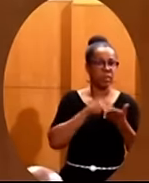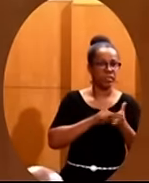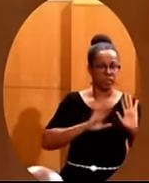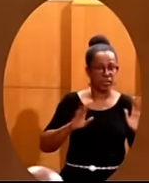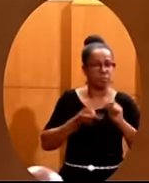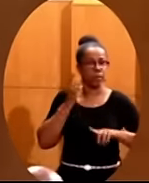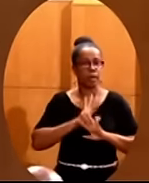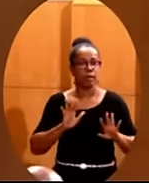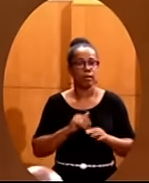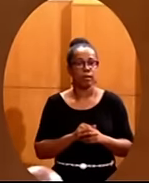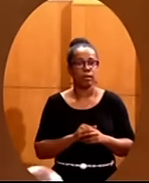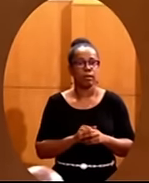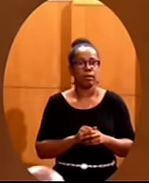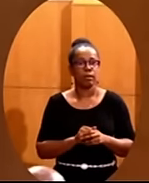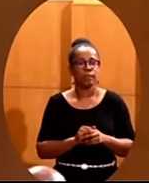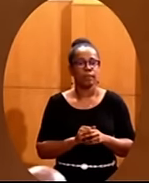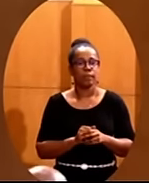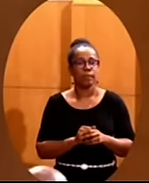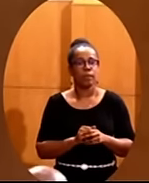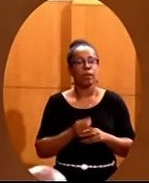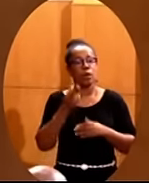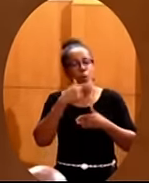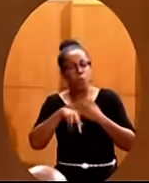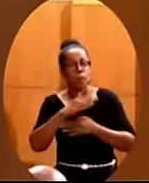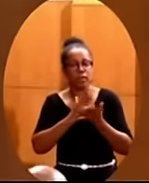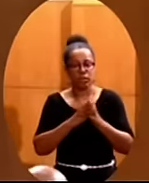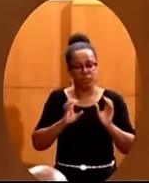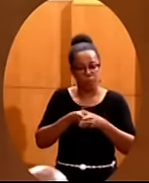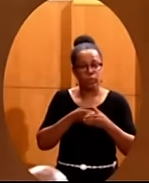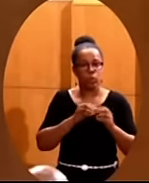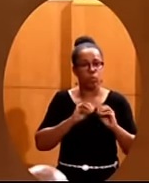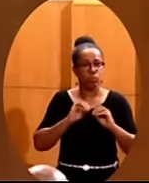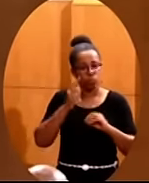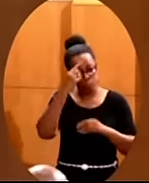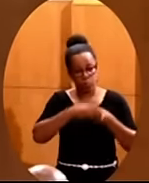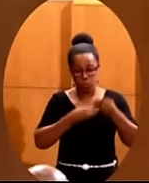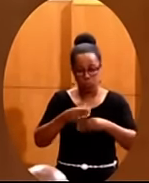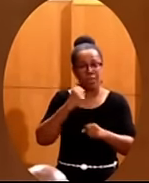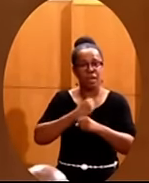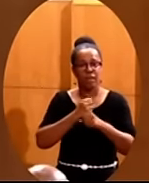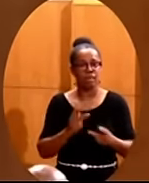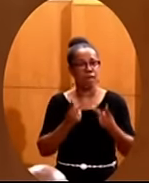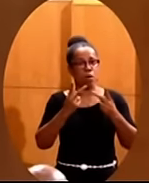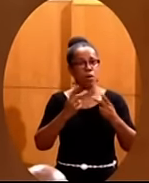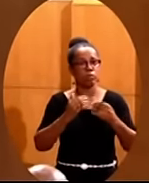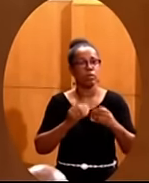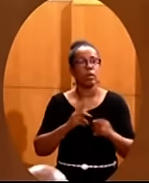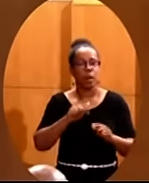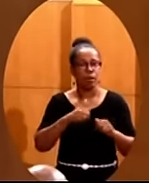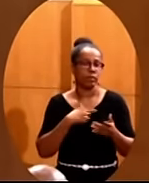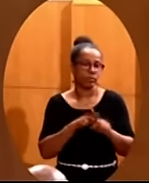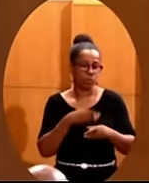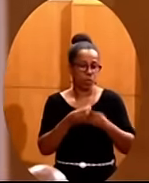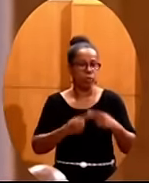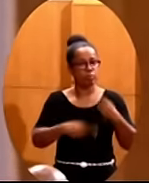particulière redéploiement de formation pour que leur travail soit valorisé et